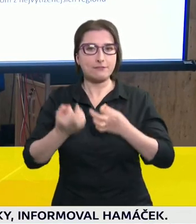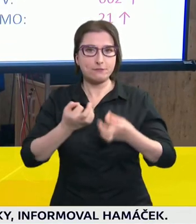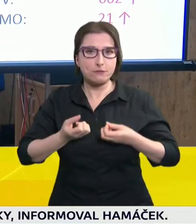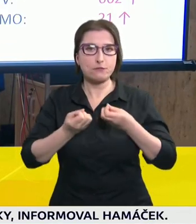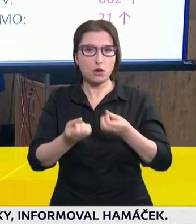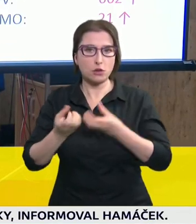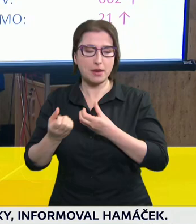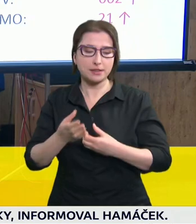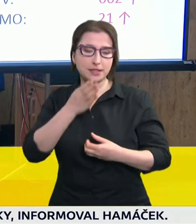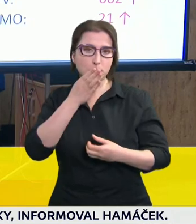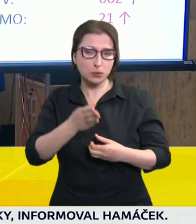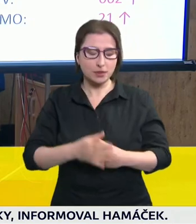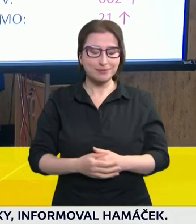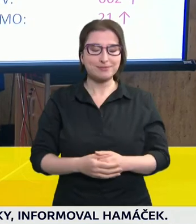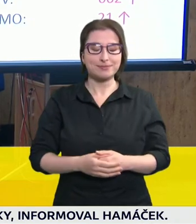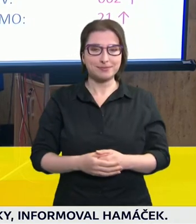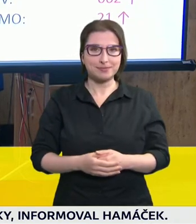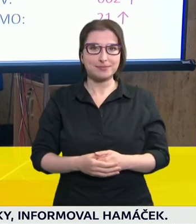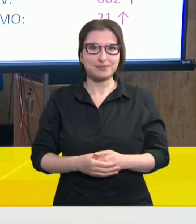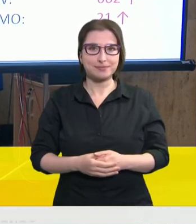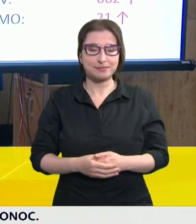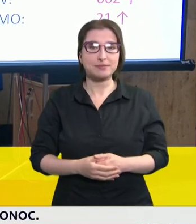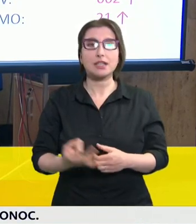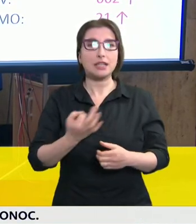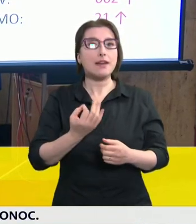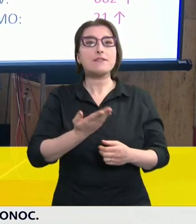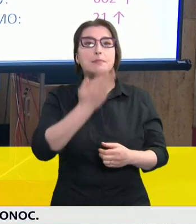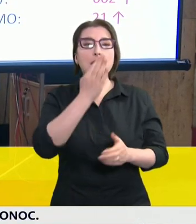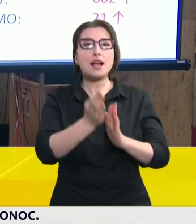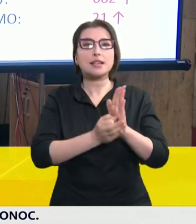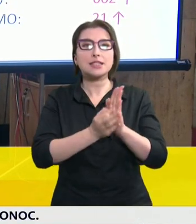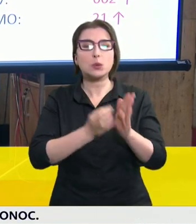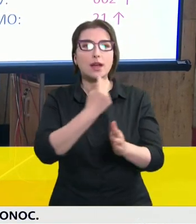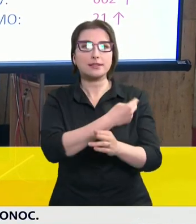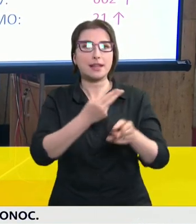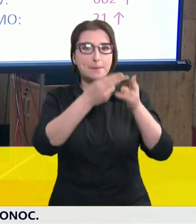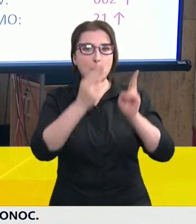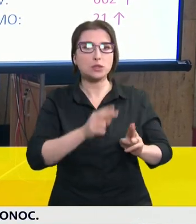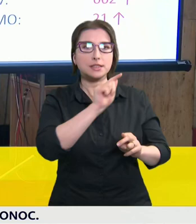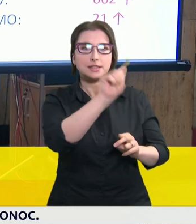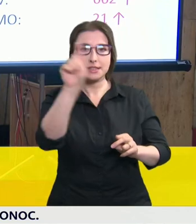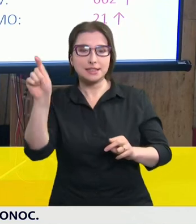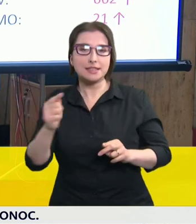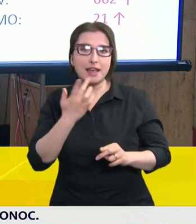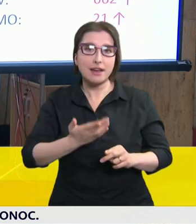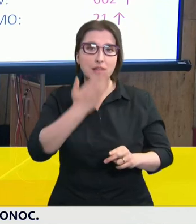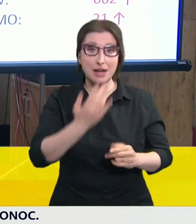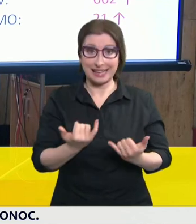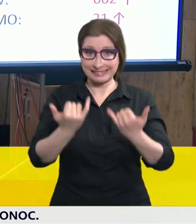tiskové konference. Stav v nemocnicích lze charakterizovat velmi